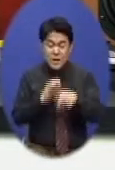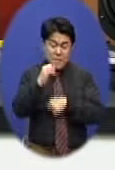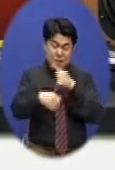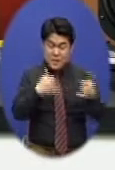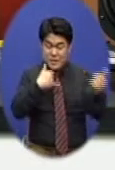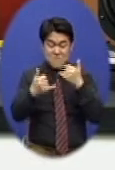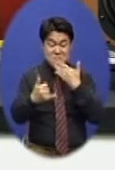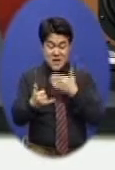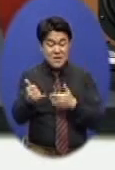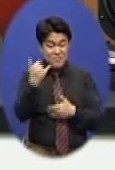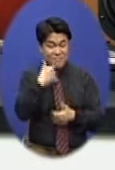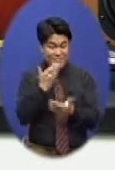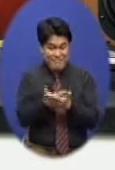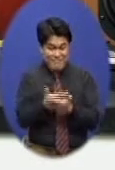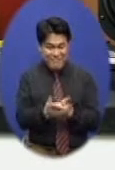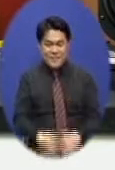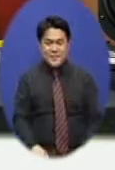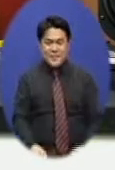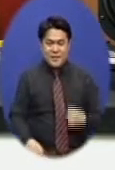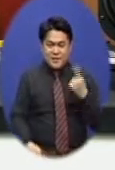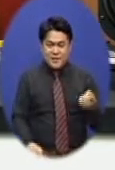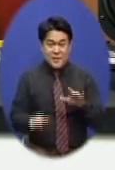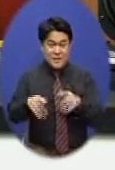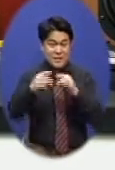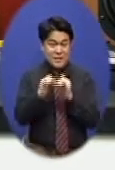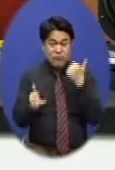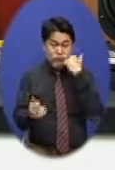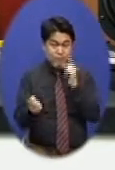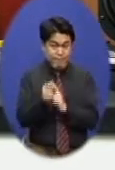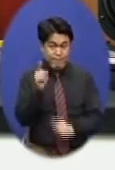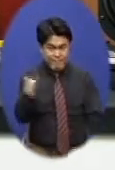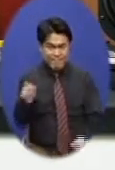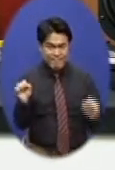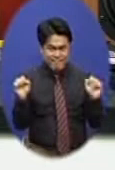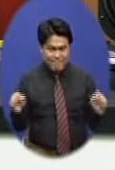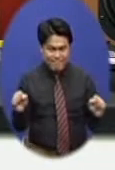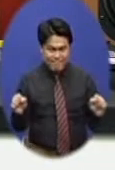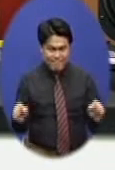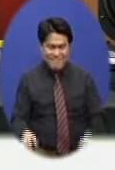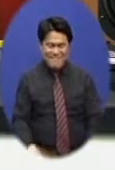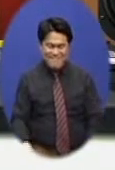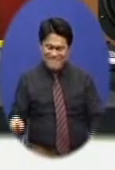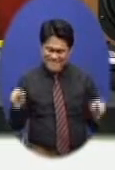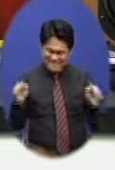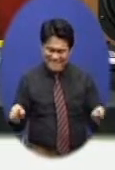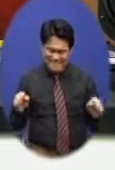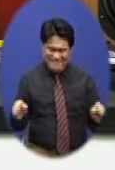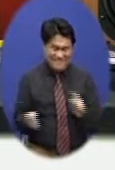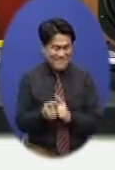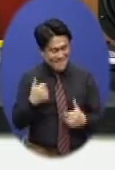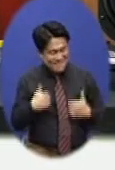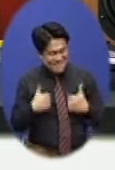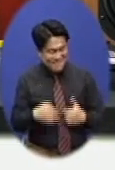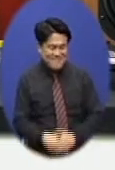눌러주시면 감사하겠습니다. 네, 그럼 계속해서 즉석 참가자분 네. 만나볼까요? 안녕하세요. 예, 안녕하세요. 네,